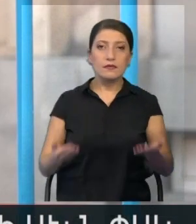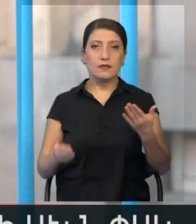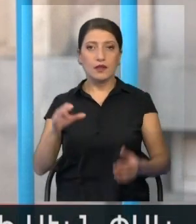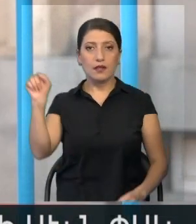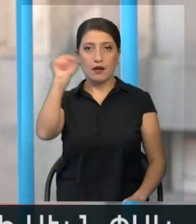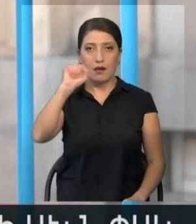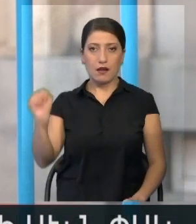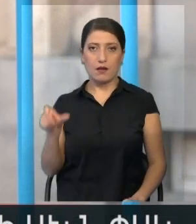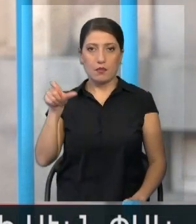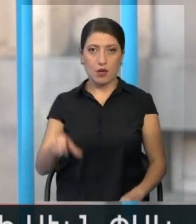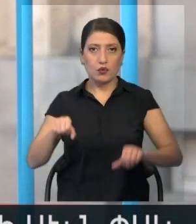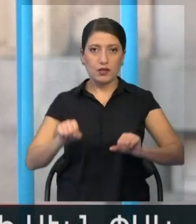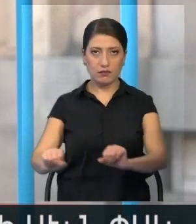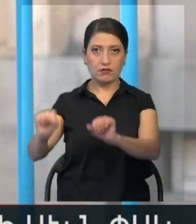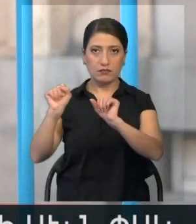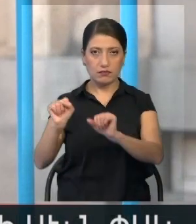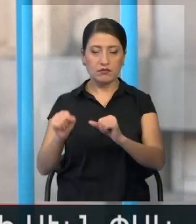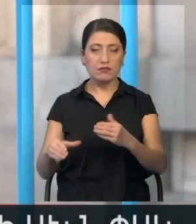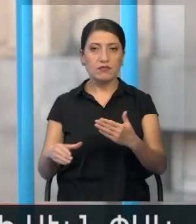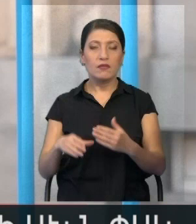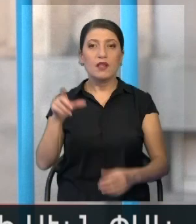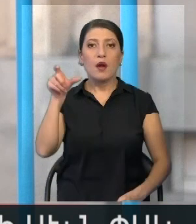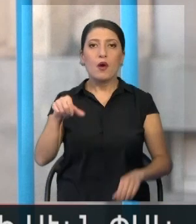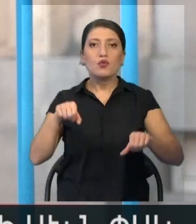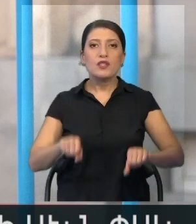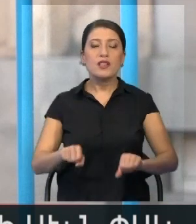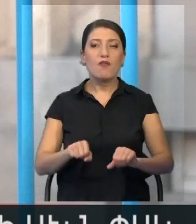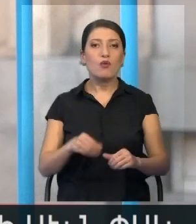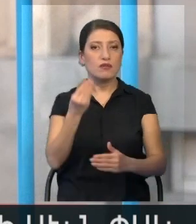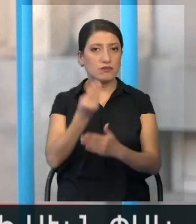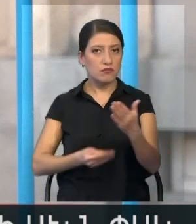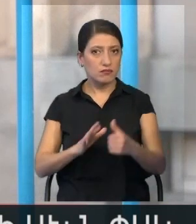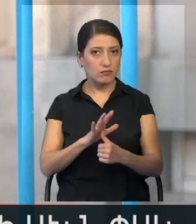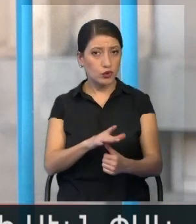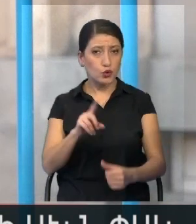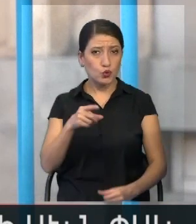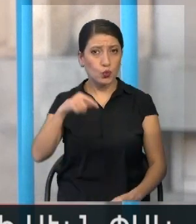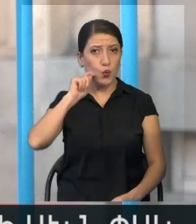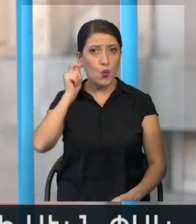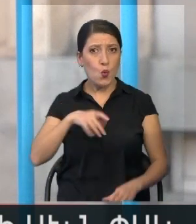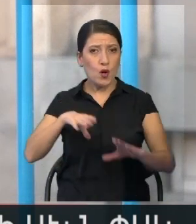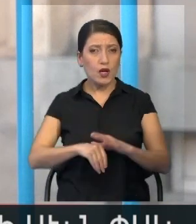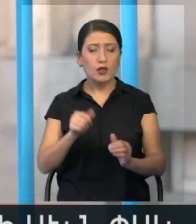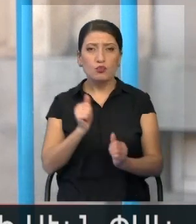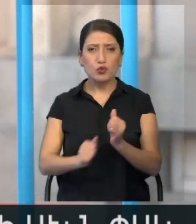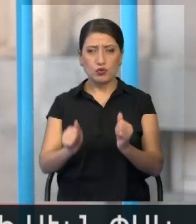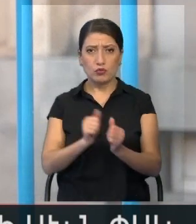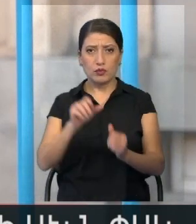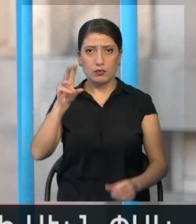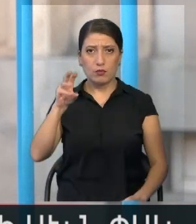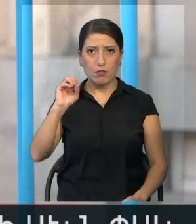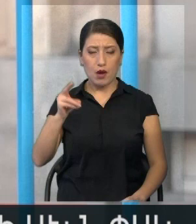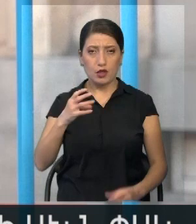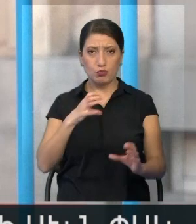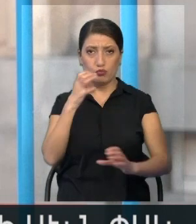մարդու իրավունքների պաշտպանի նպաստում են մարդու իրավունքների խախտումներին։ Ինչու Ուկրաինայում տեղի ունեցող իրադարձությունները անընդհատ ՄԱԿ-ի ու